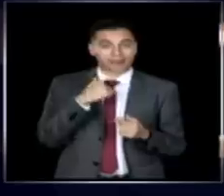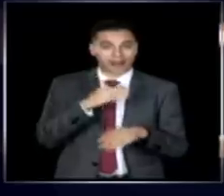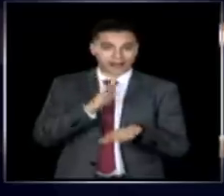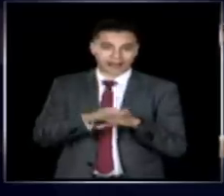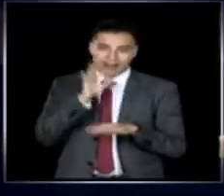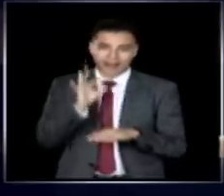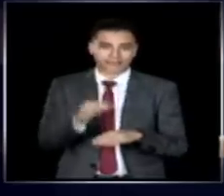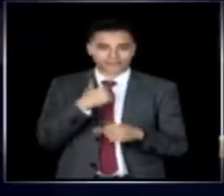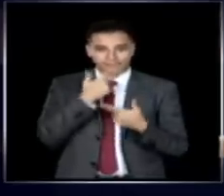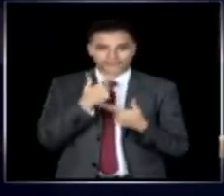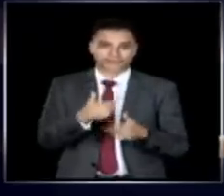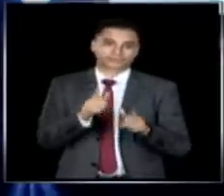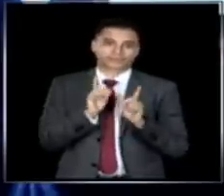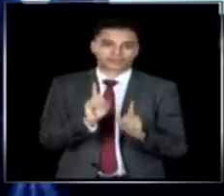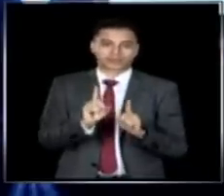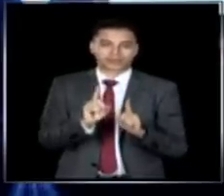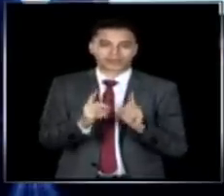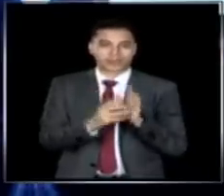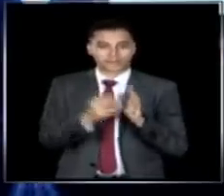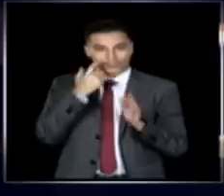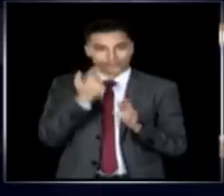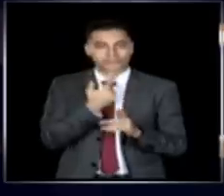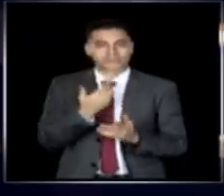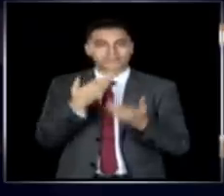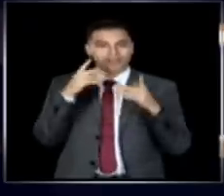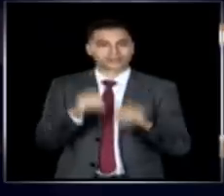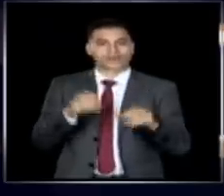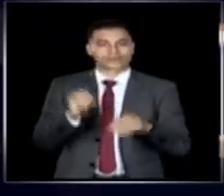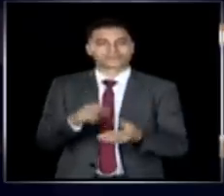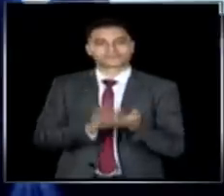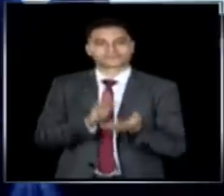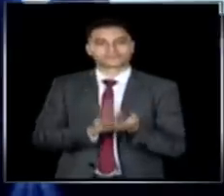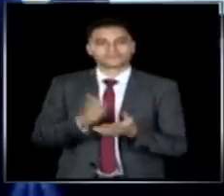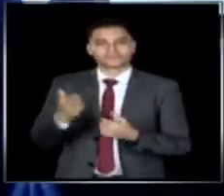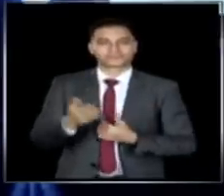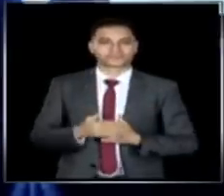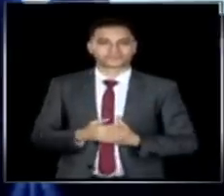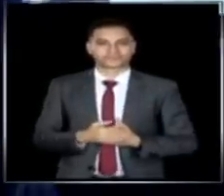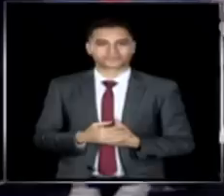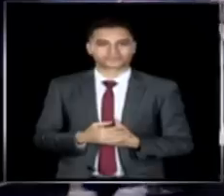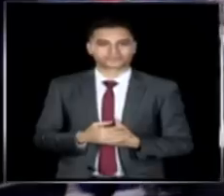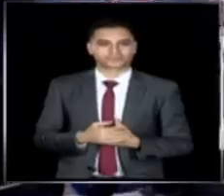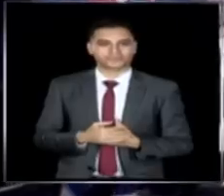انبهكم. جامعة عين شمس بتمنى لكم كل التوفيق، نحيي كلنا جامعة عين شمس.